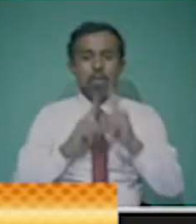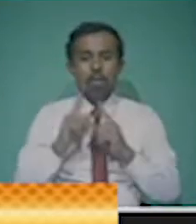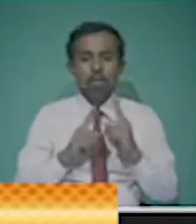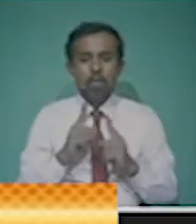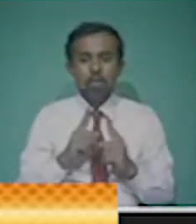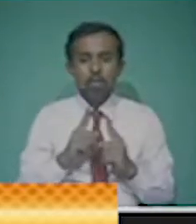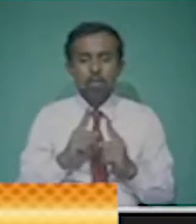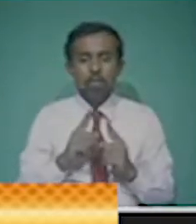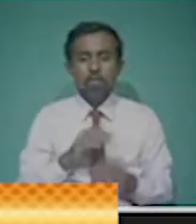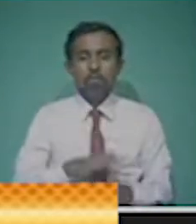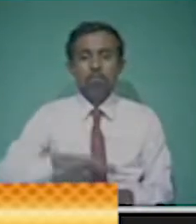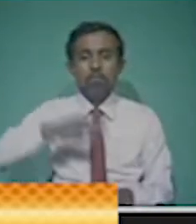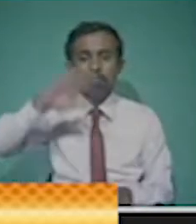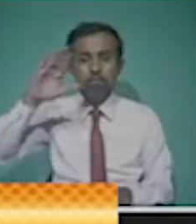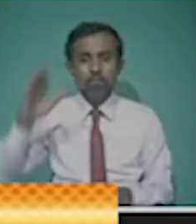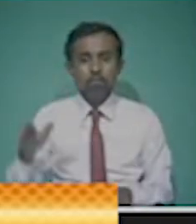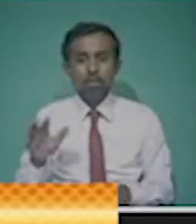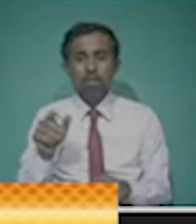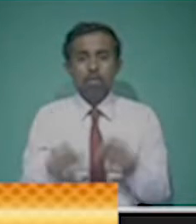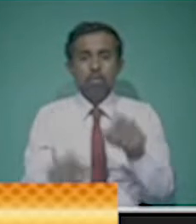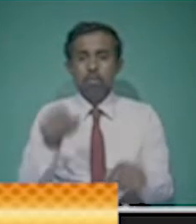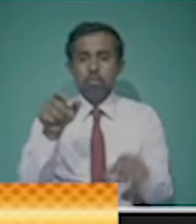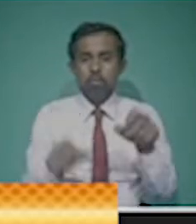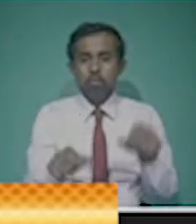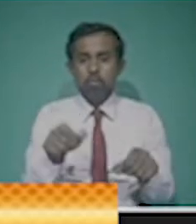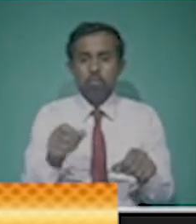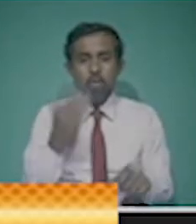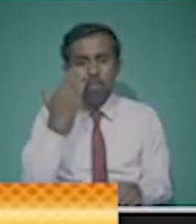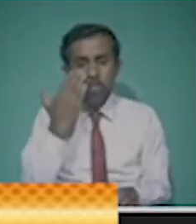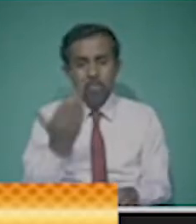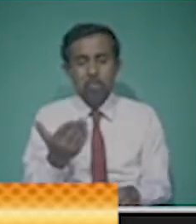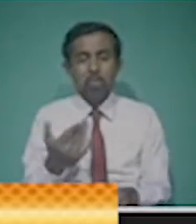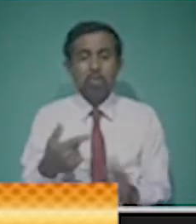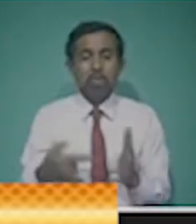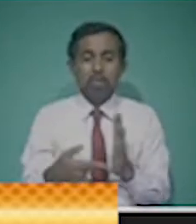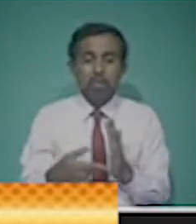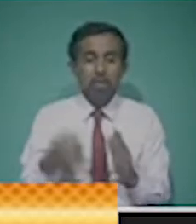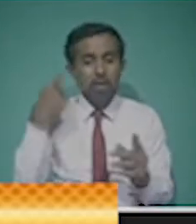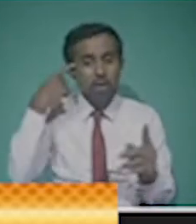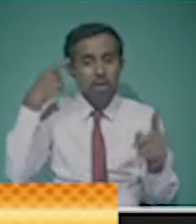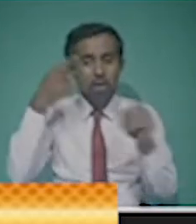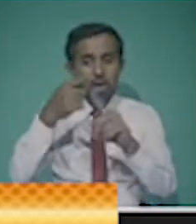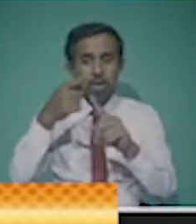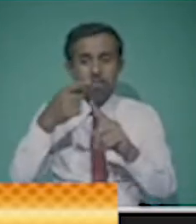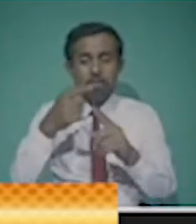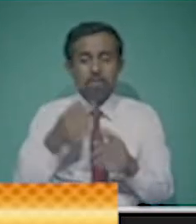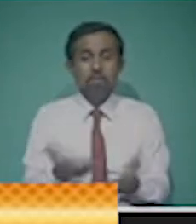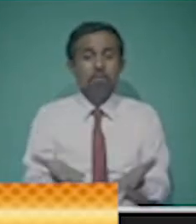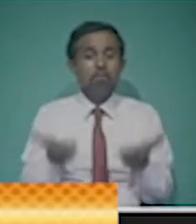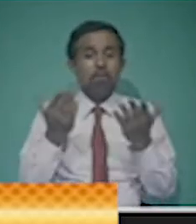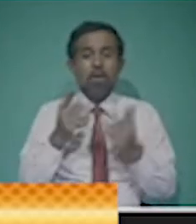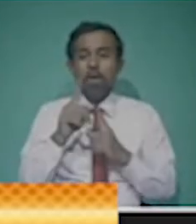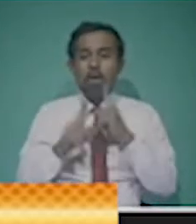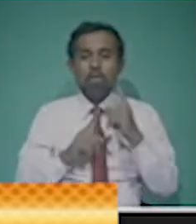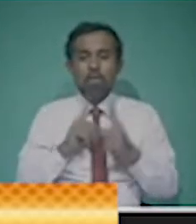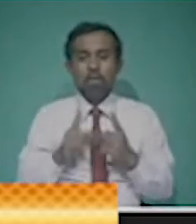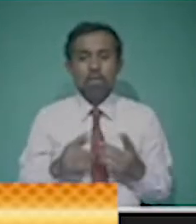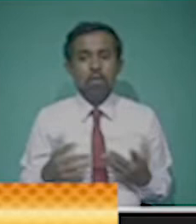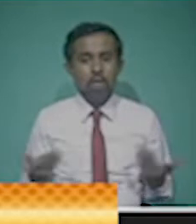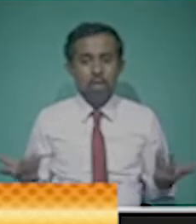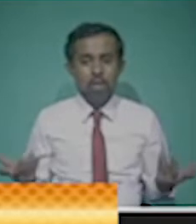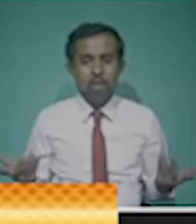percenegal thodar bil, ini warai bilic cikuk kondu wara padi bilai. Anal tatpo de, aikin adikal sabi bilai, Malay ka perundu otam makalin